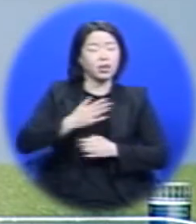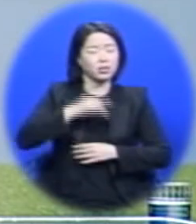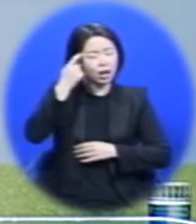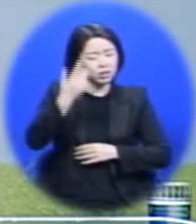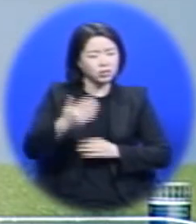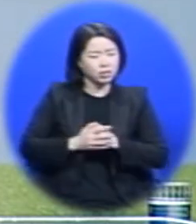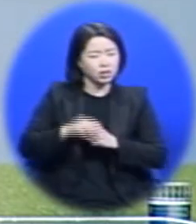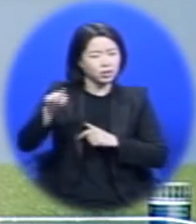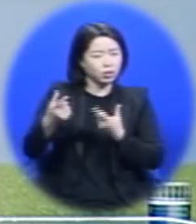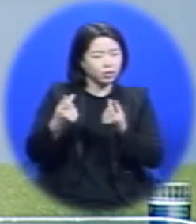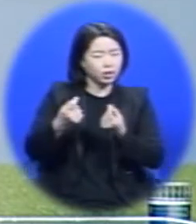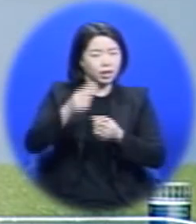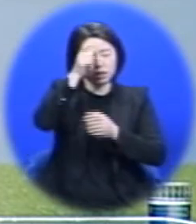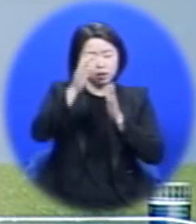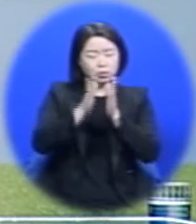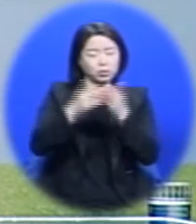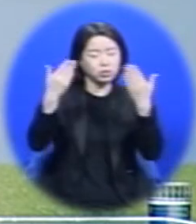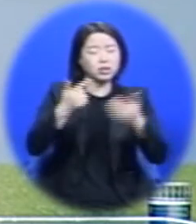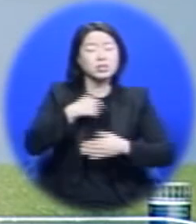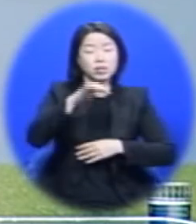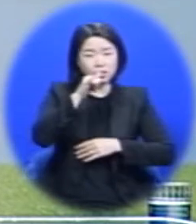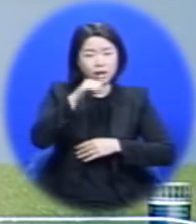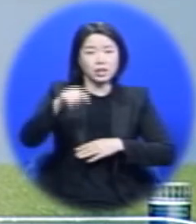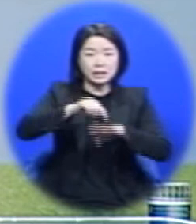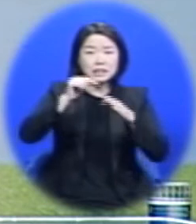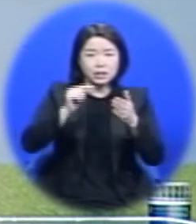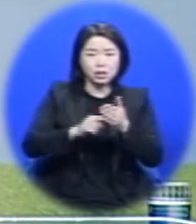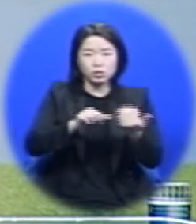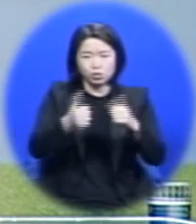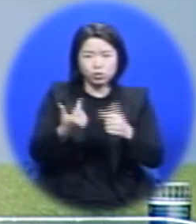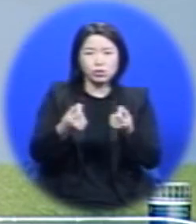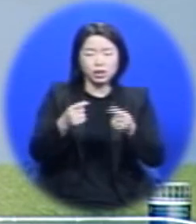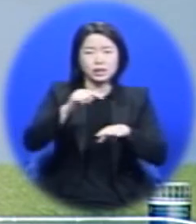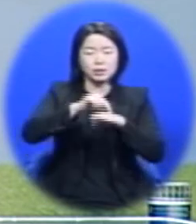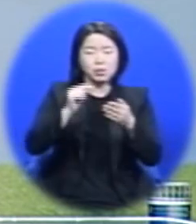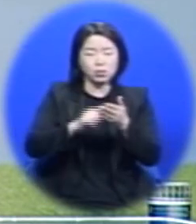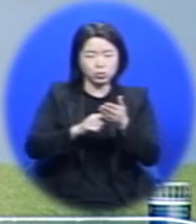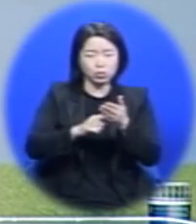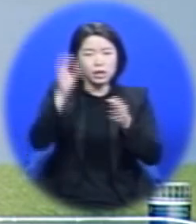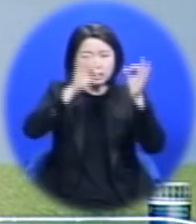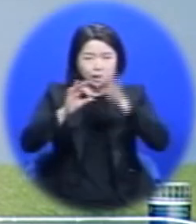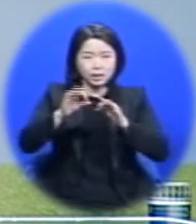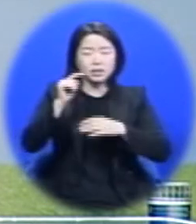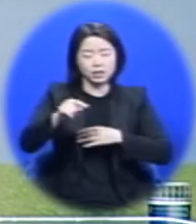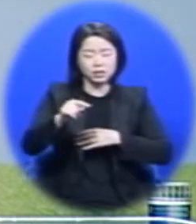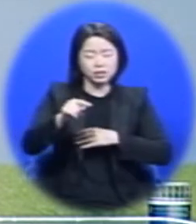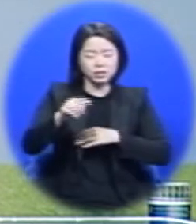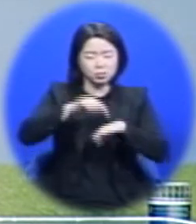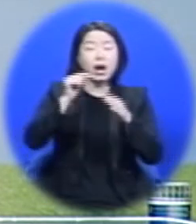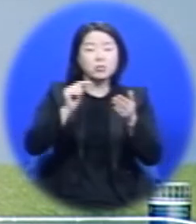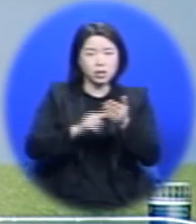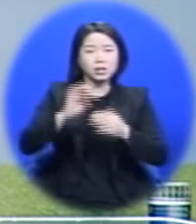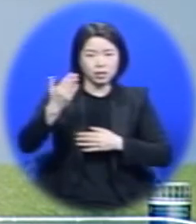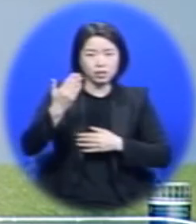나는 저렇게 기도를 해봤나, 그 심정으로 기도를 해봤나, 아 하나님을 찾는 것은 바로 그